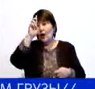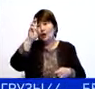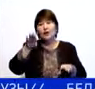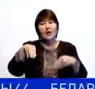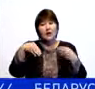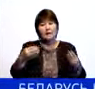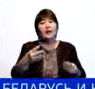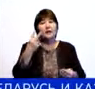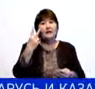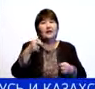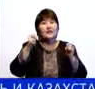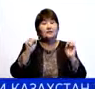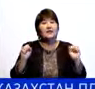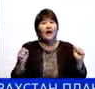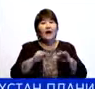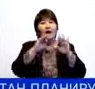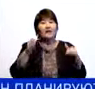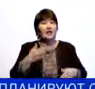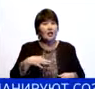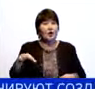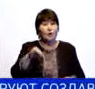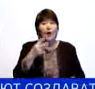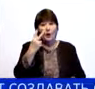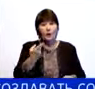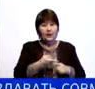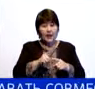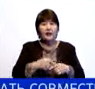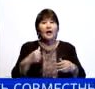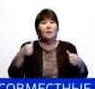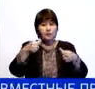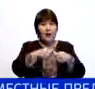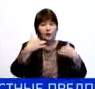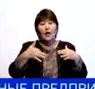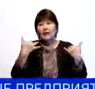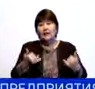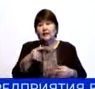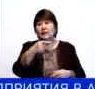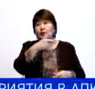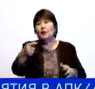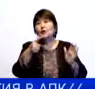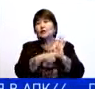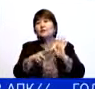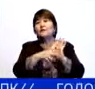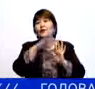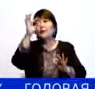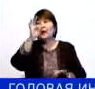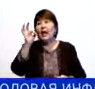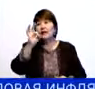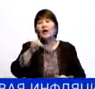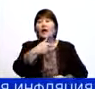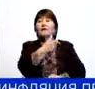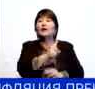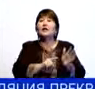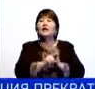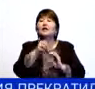предоставлены 2 специально холодильника нашей области оба в данный момент подключен и сейчас в них минус семьдесят восемь градусов вакцинация